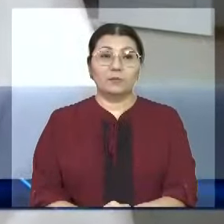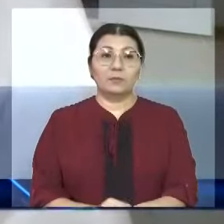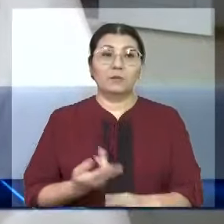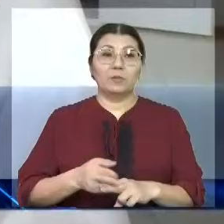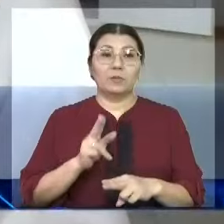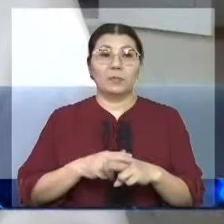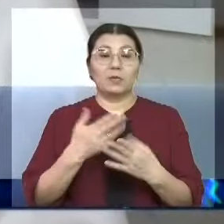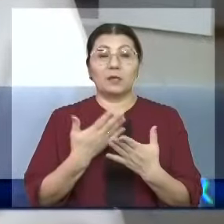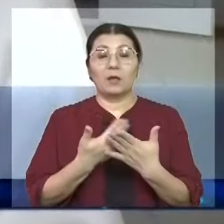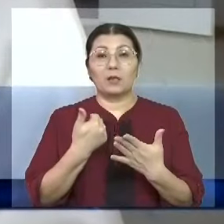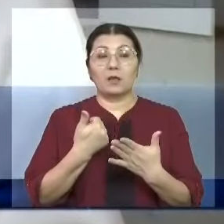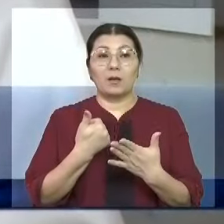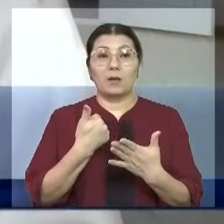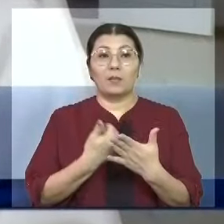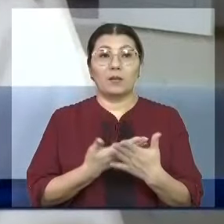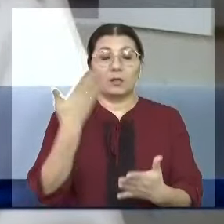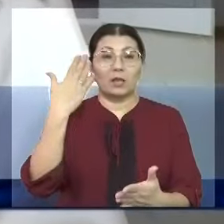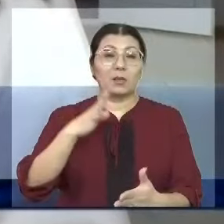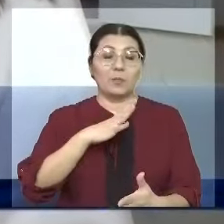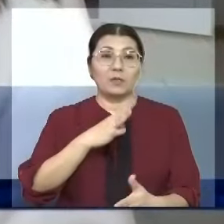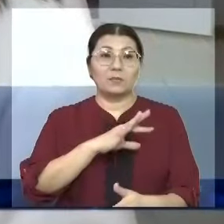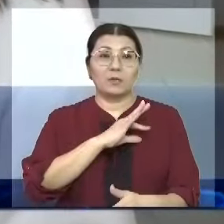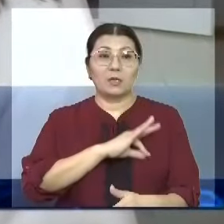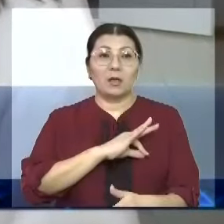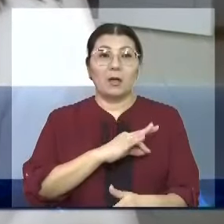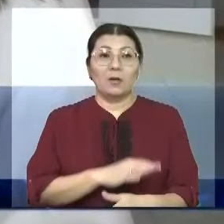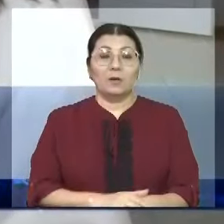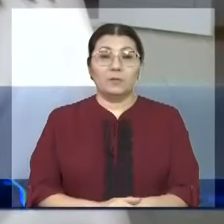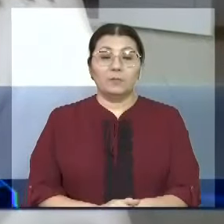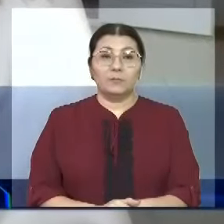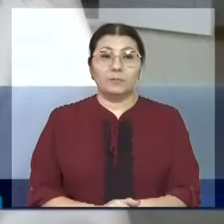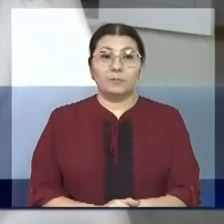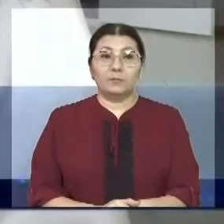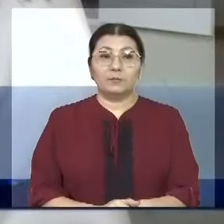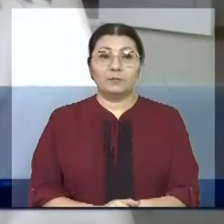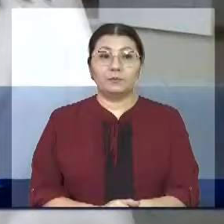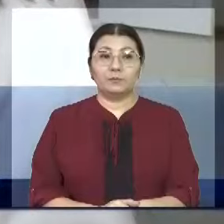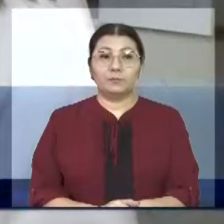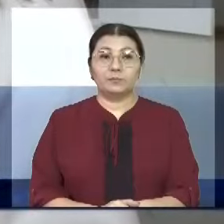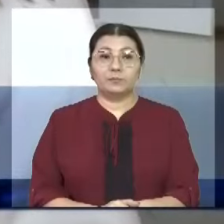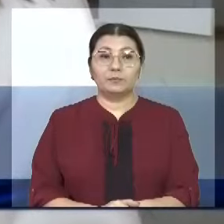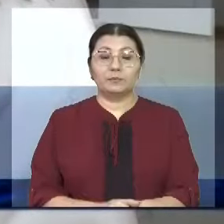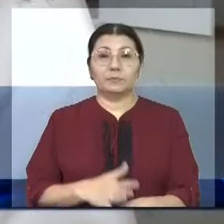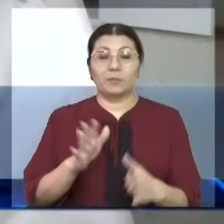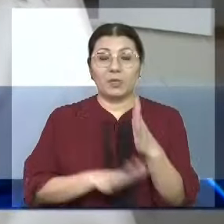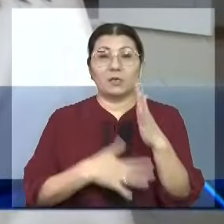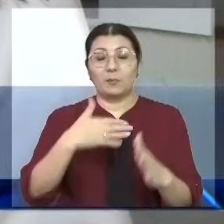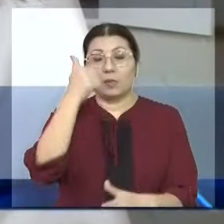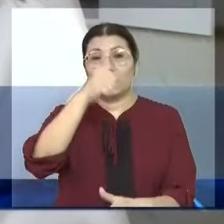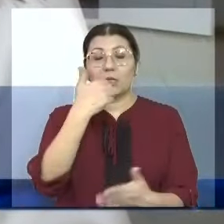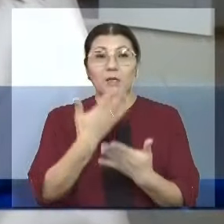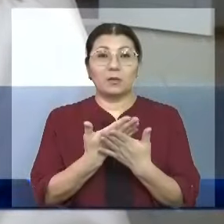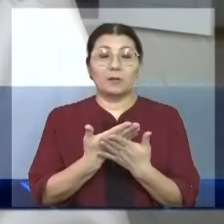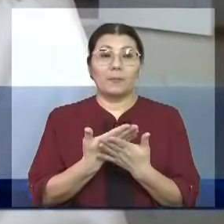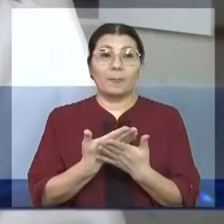участок обшити ранее была использована не по целевому назначению на протяжении последних 5 лет и Мы приняли